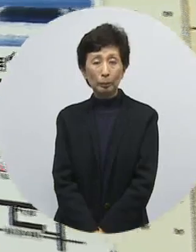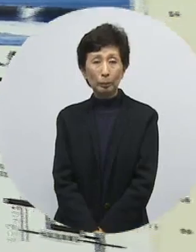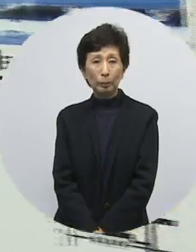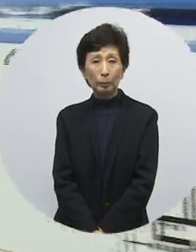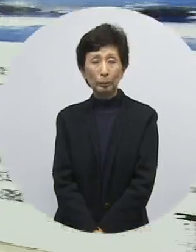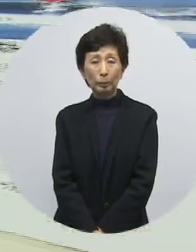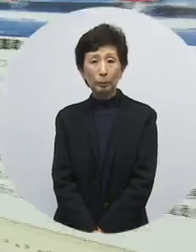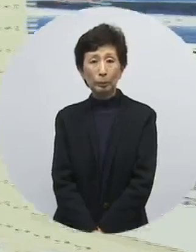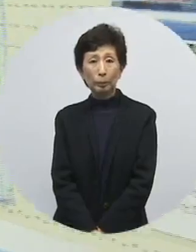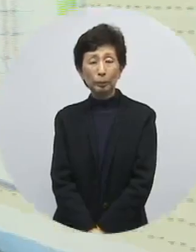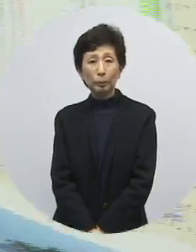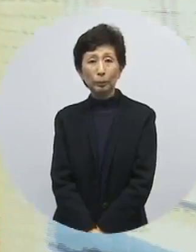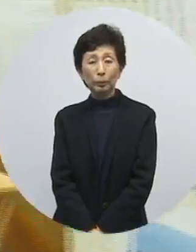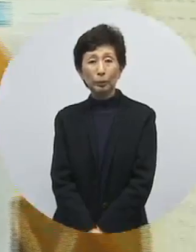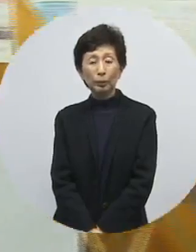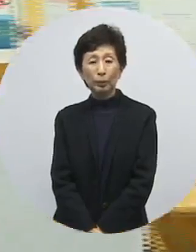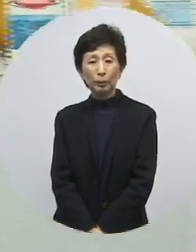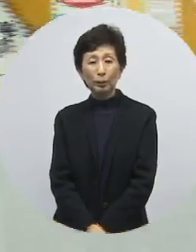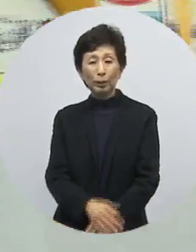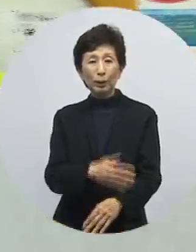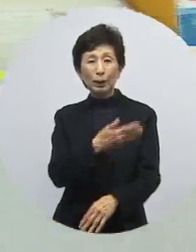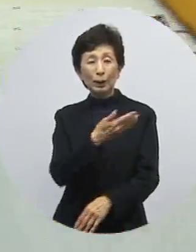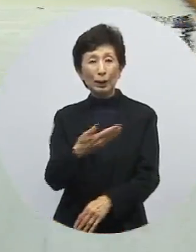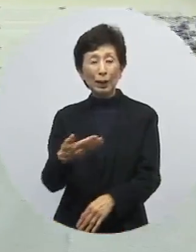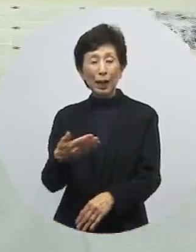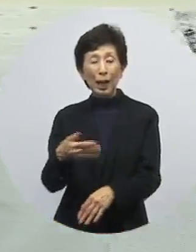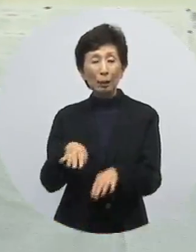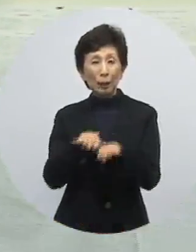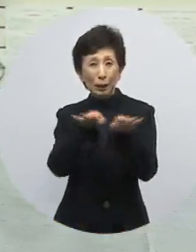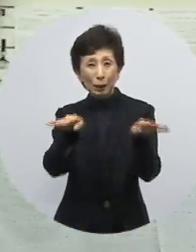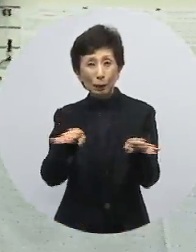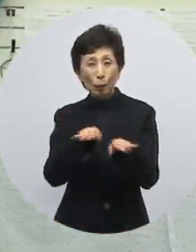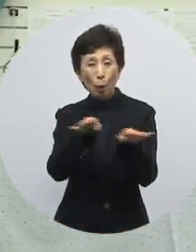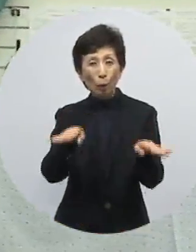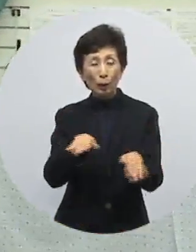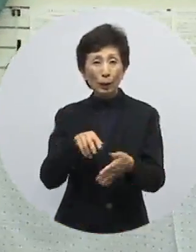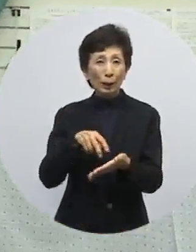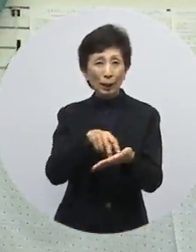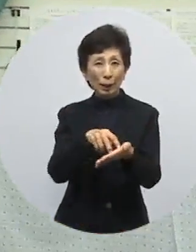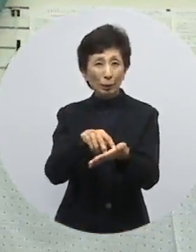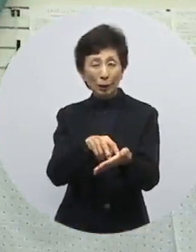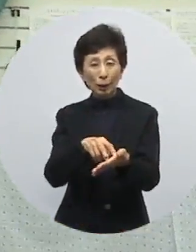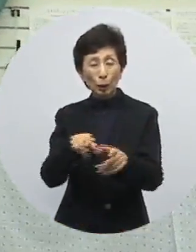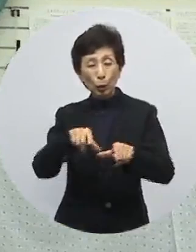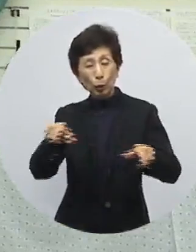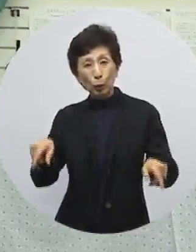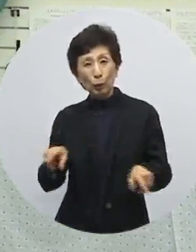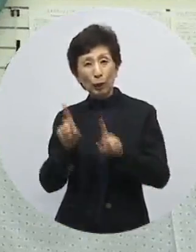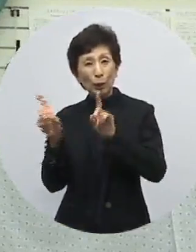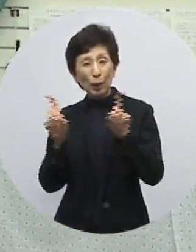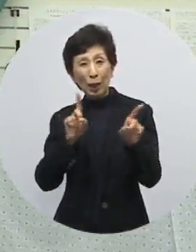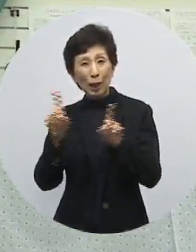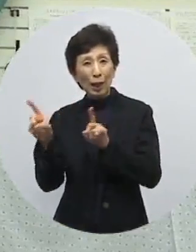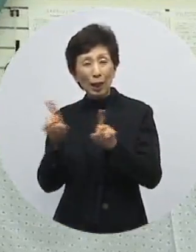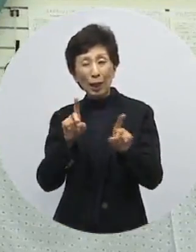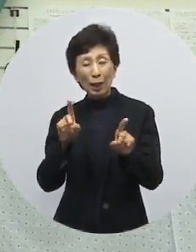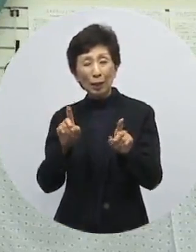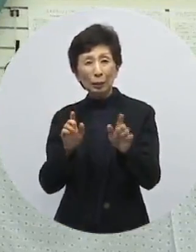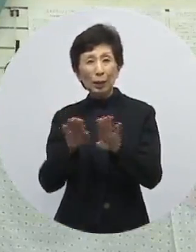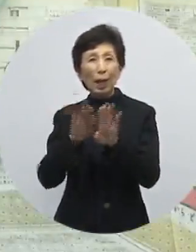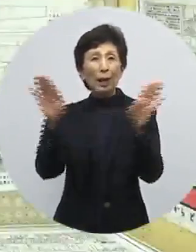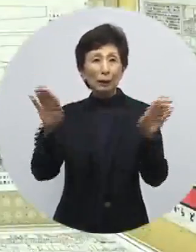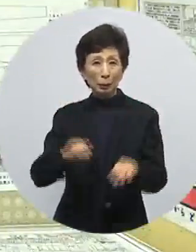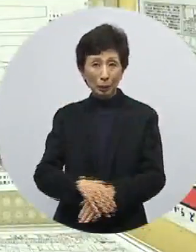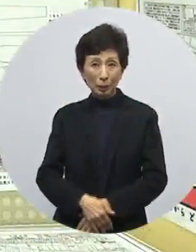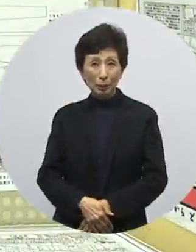その中に波乗りですとか浮き輪乗りとか、そういうのが生まれてきて、そういうこと